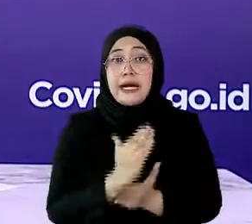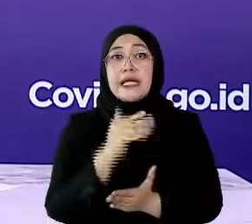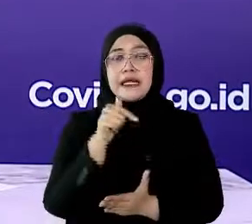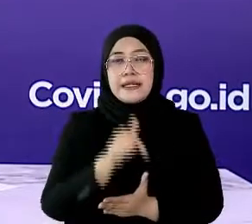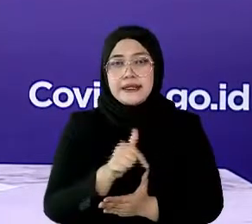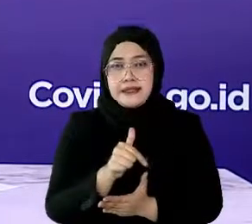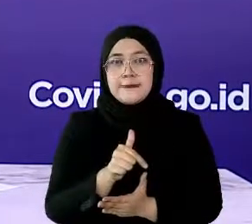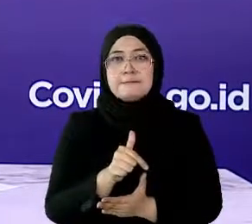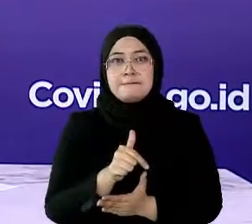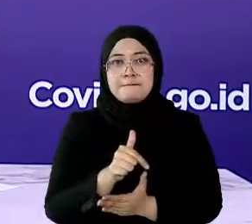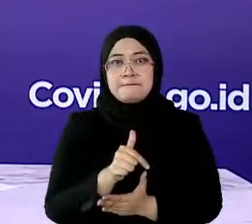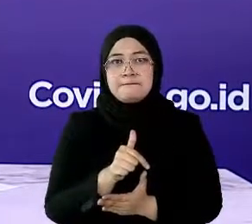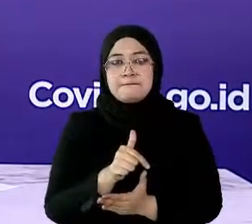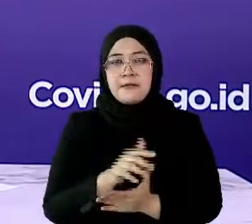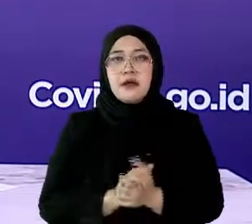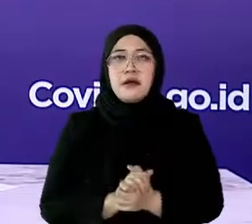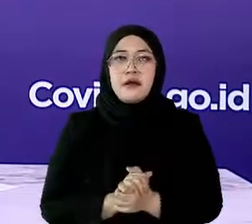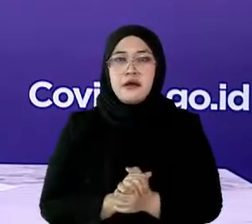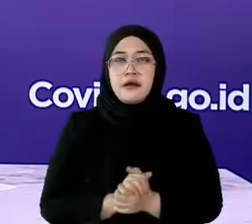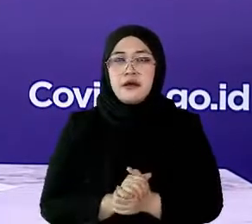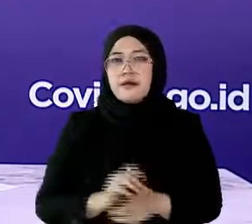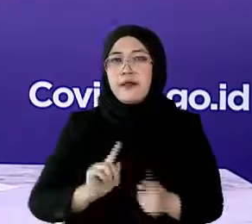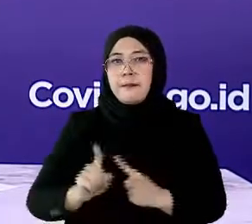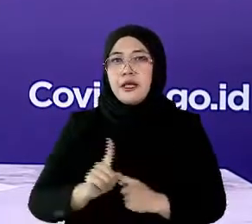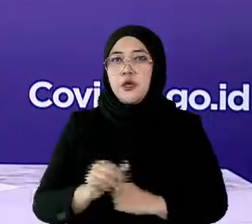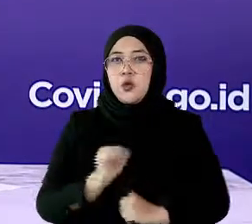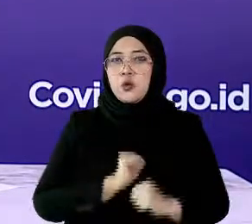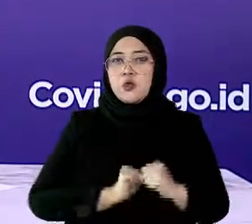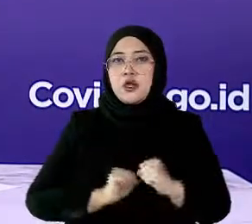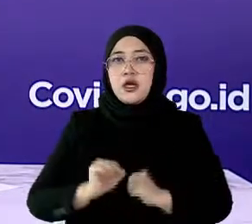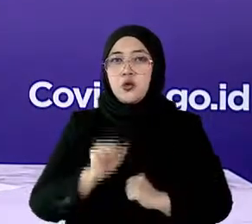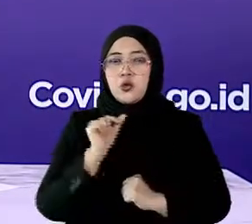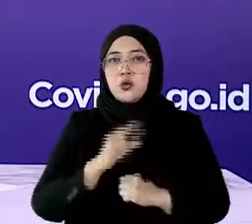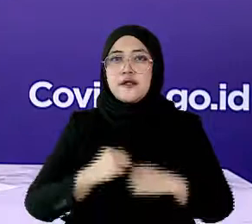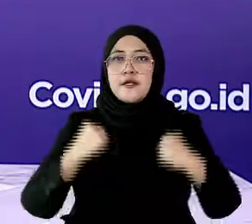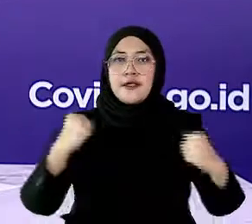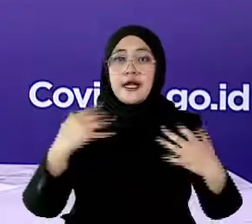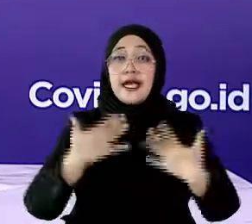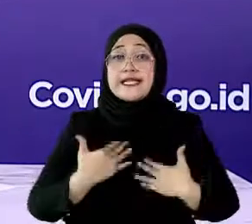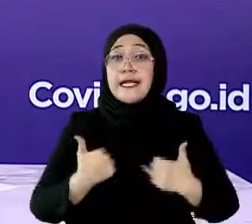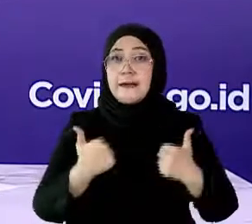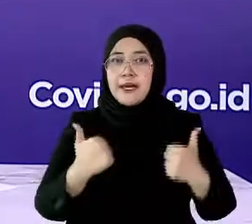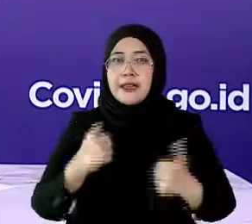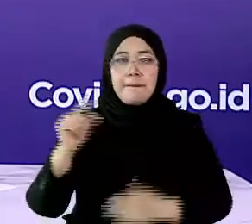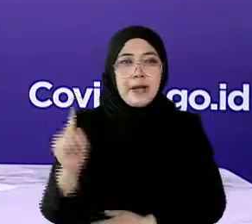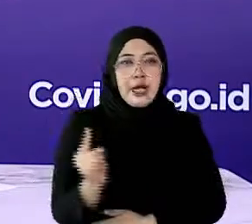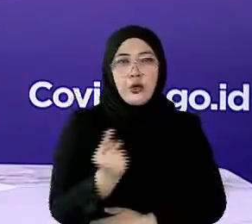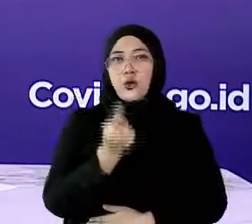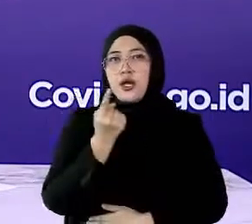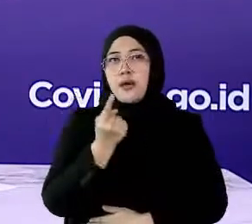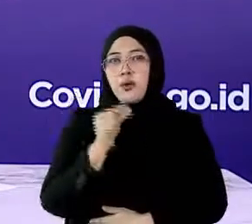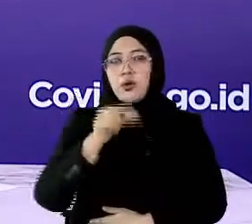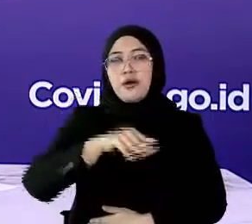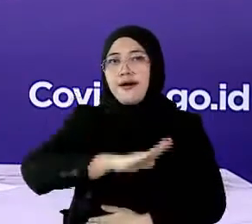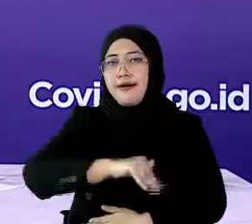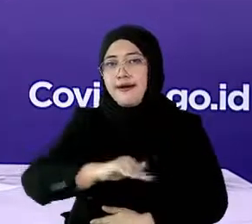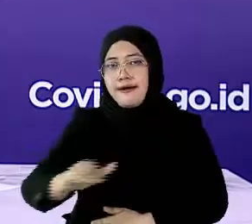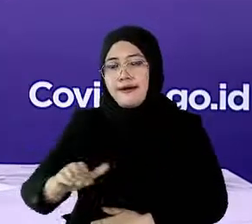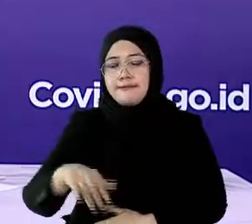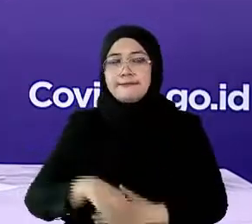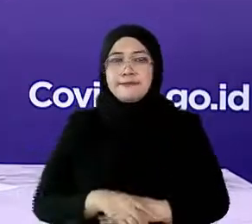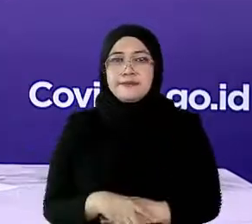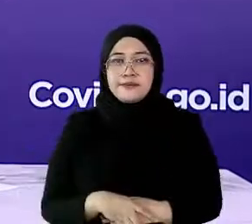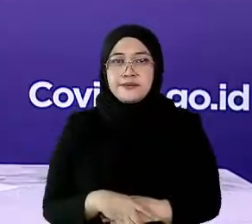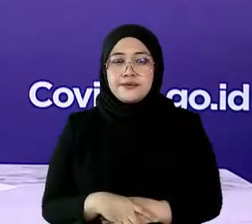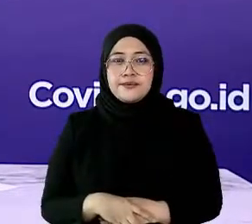dilakukan dengan tetap mengupayakan kesehatan keselamatan dan keamanan dari peserta didik